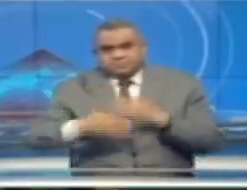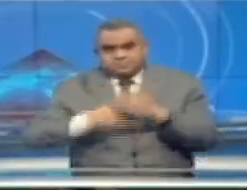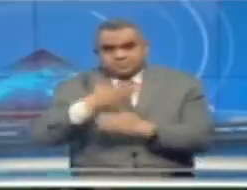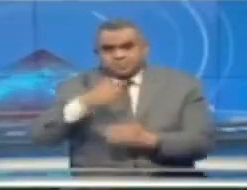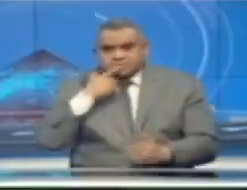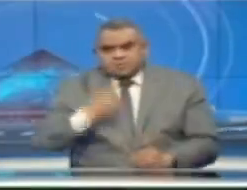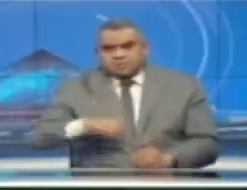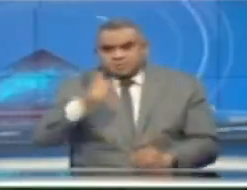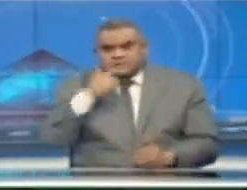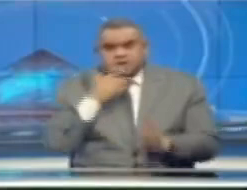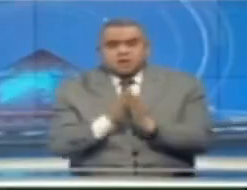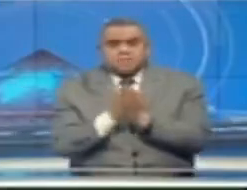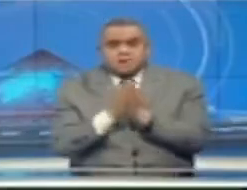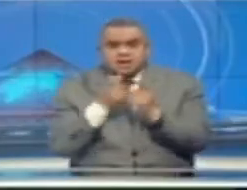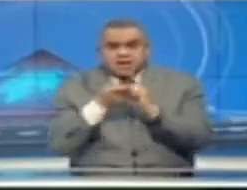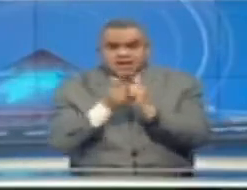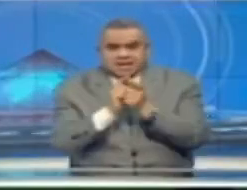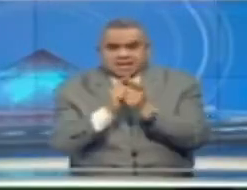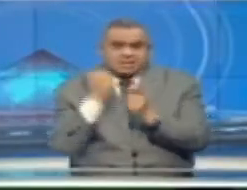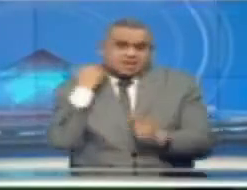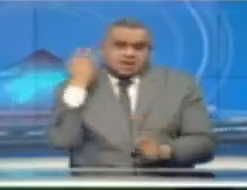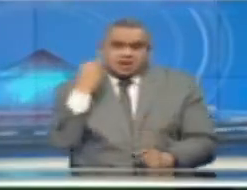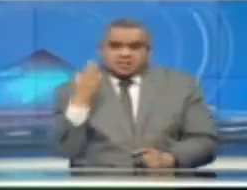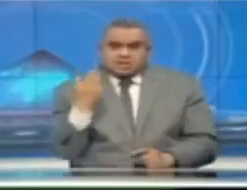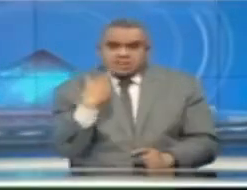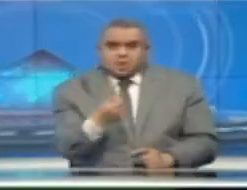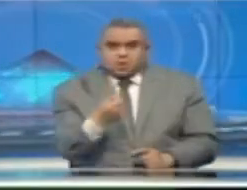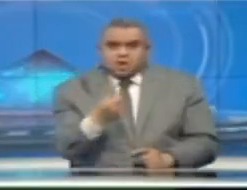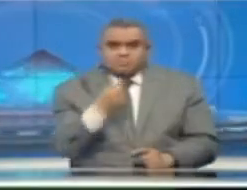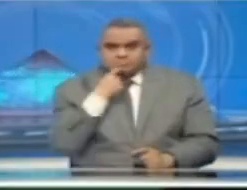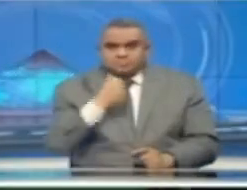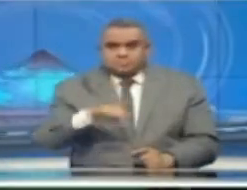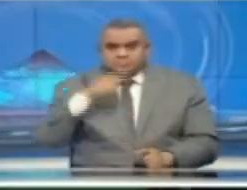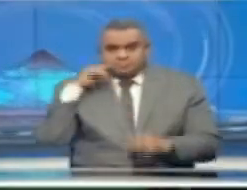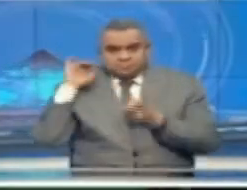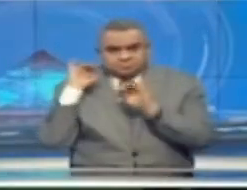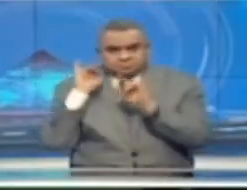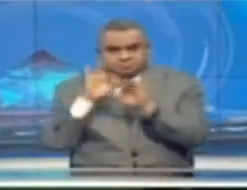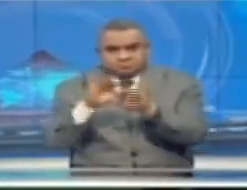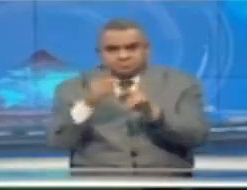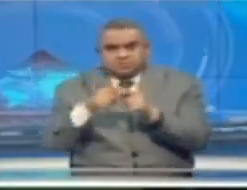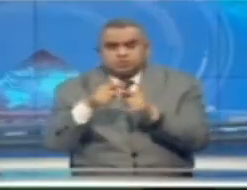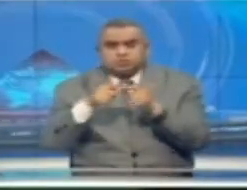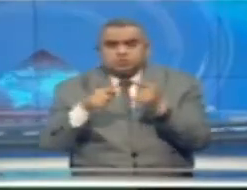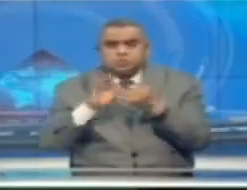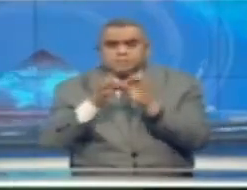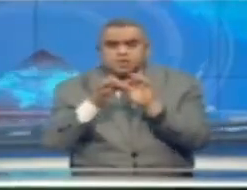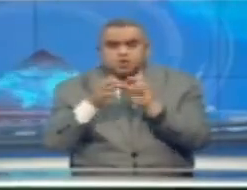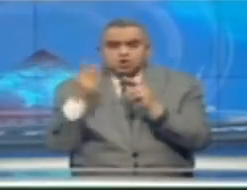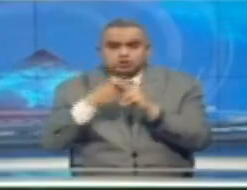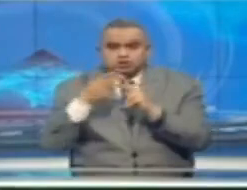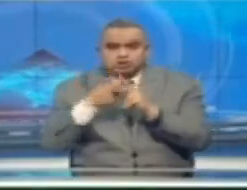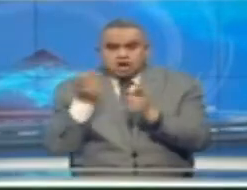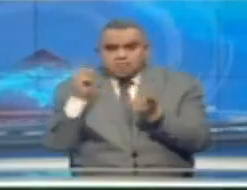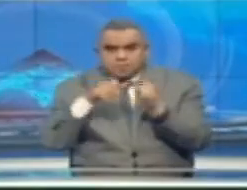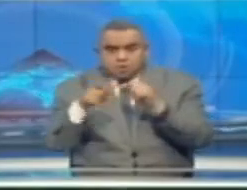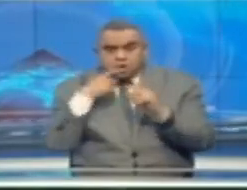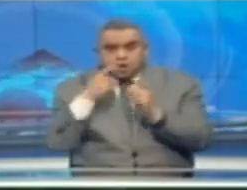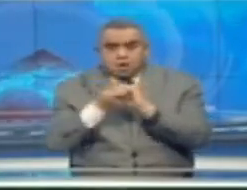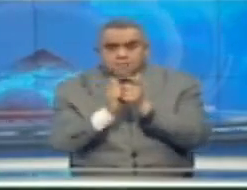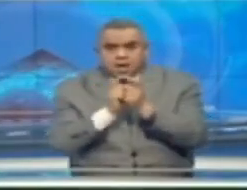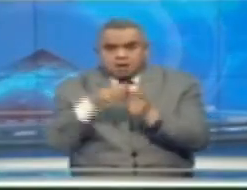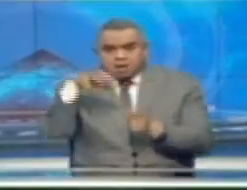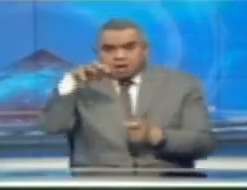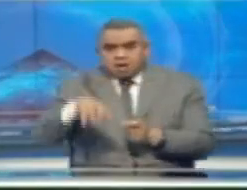عمري معرض القاهرة الدولي للكتاب في نسخته 53 بإقبال تجاوز النصف مليون زائر، أثبت معرض القاهرة الدولي